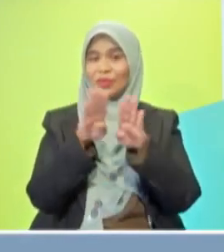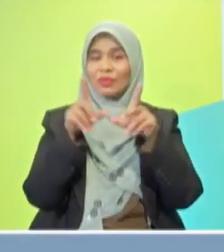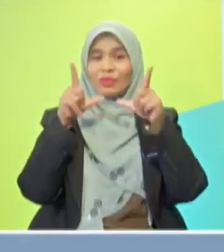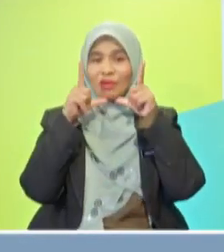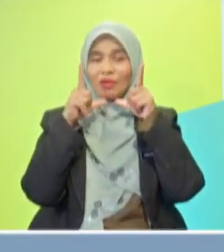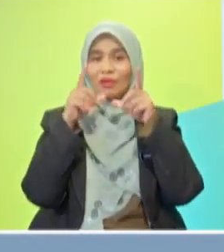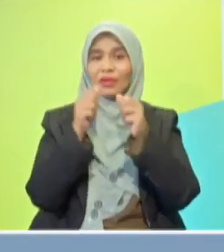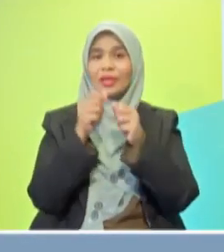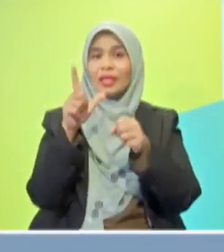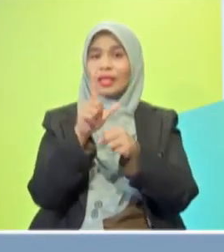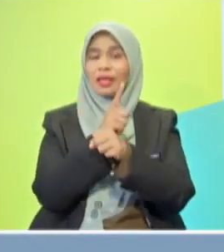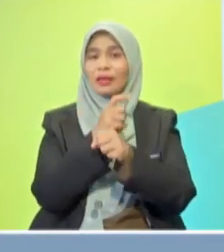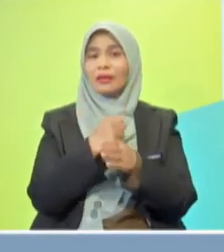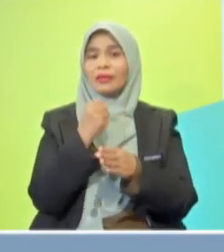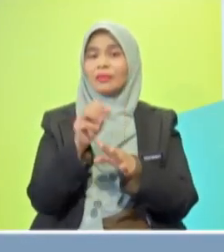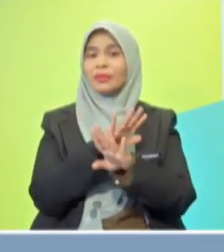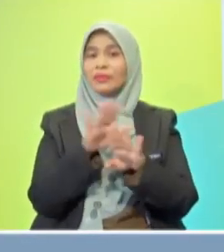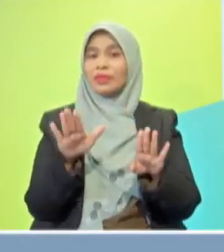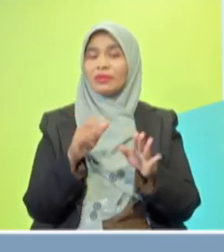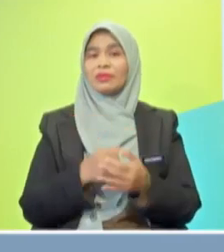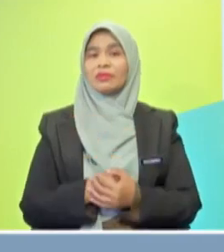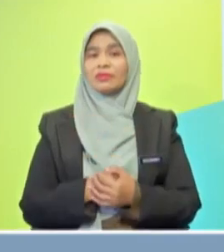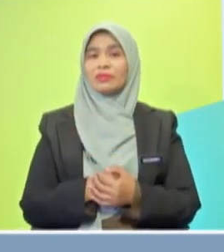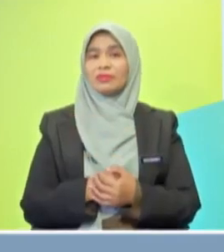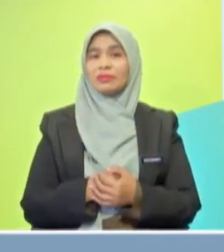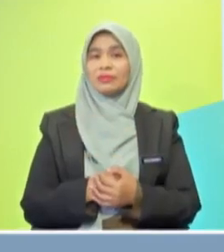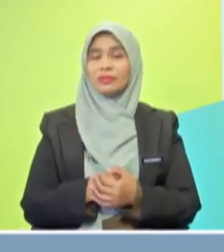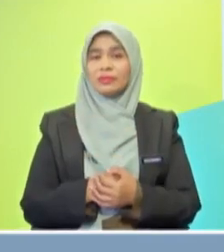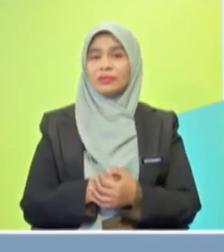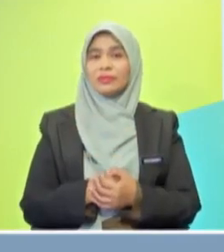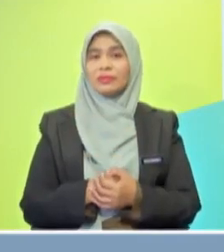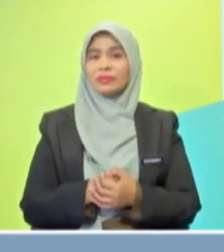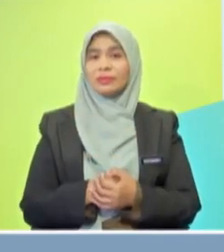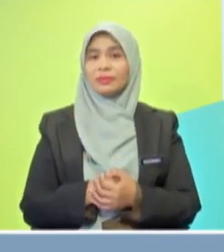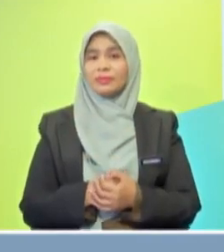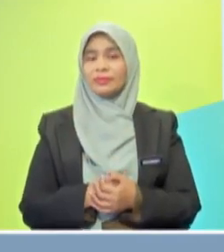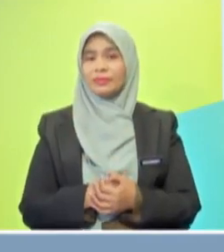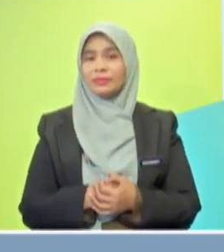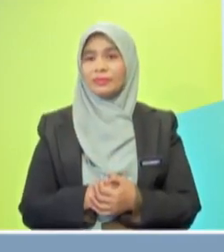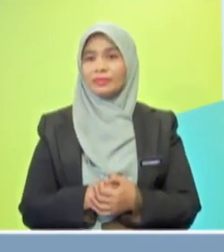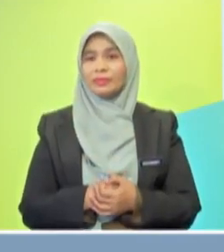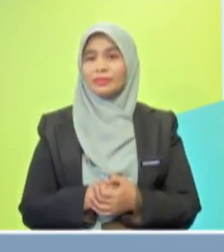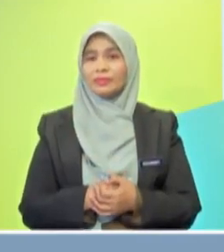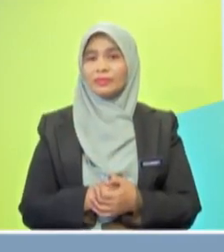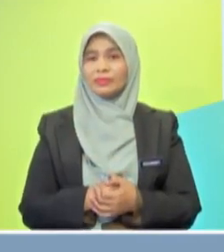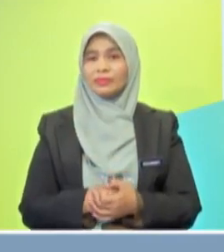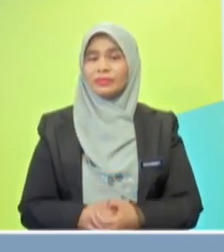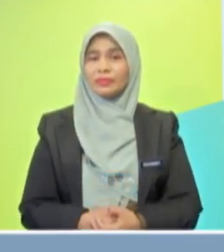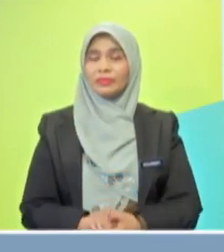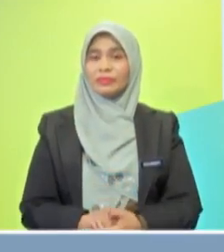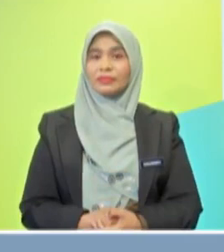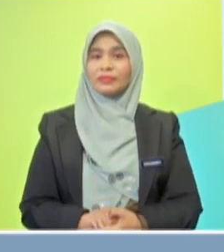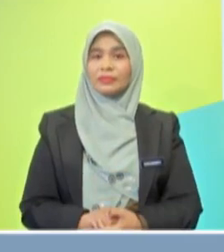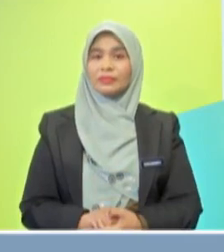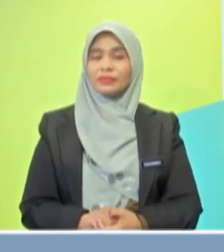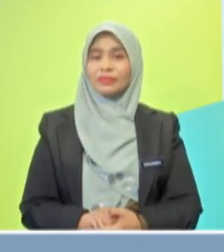Okey, semua angkat tam. Okey, terbaik. Okey, betul. Ini ciri-ciri pakaian yang menepati